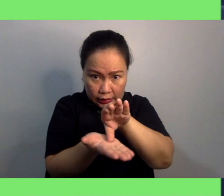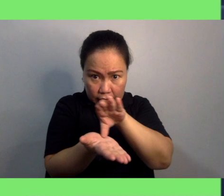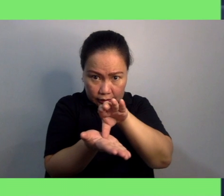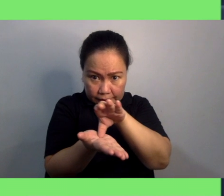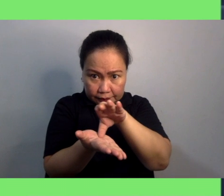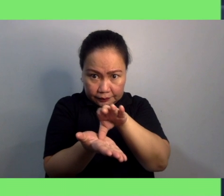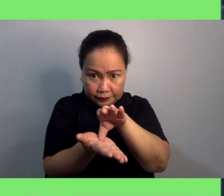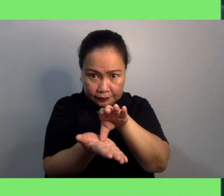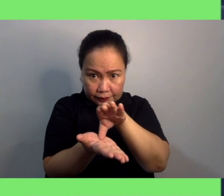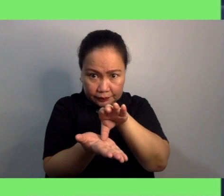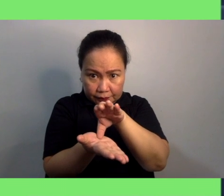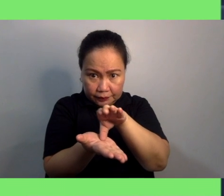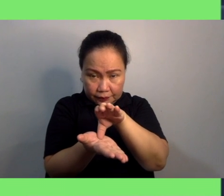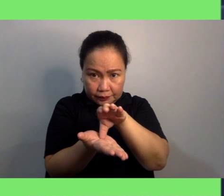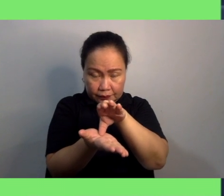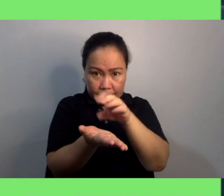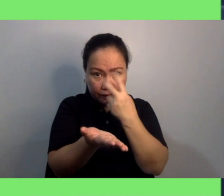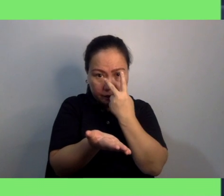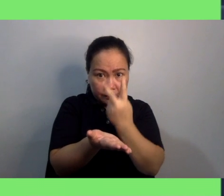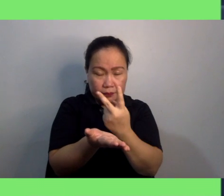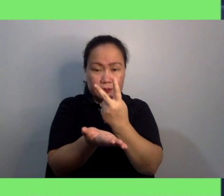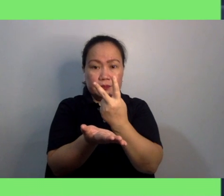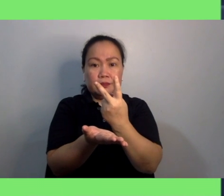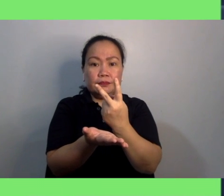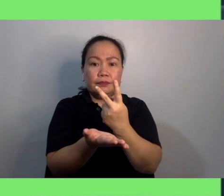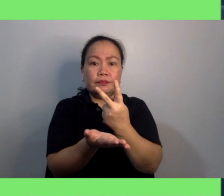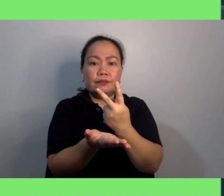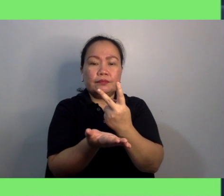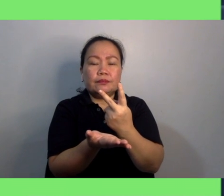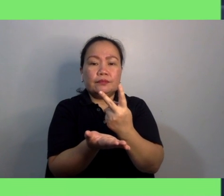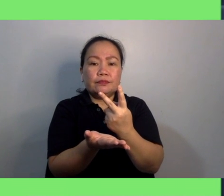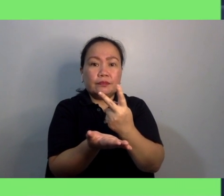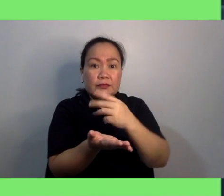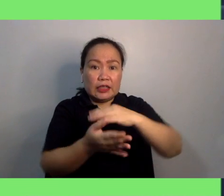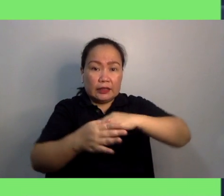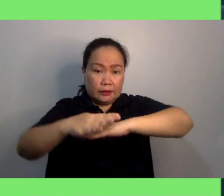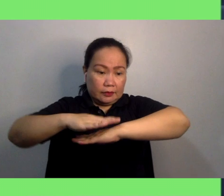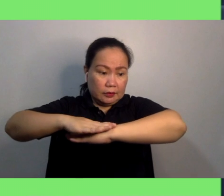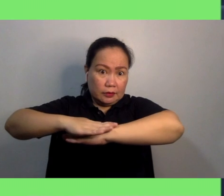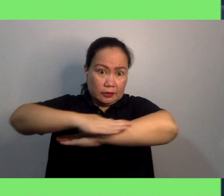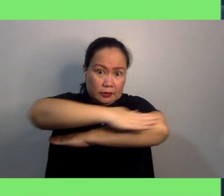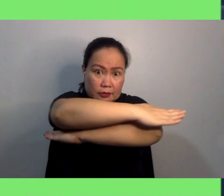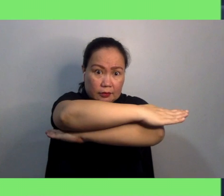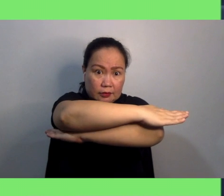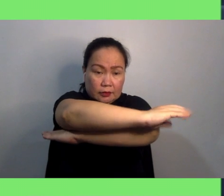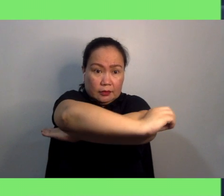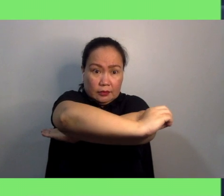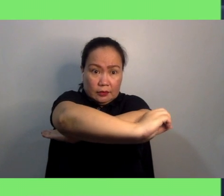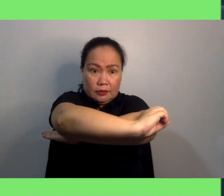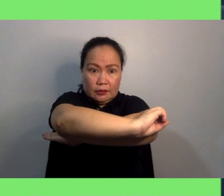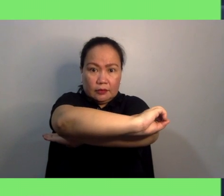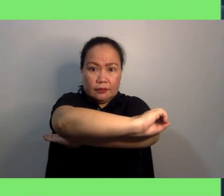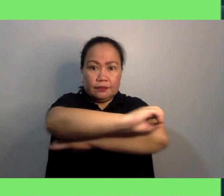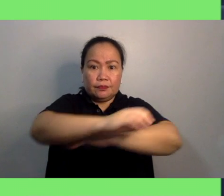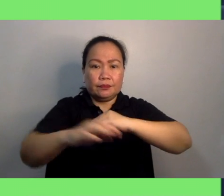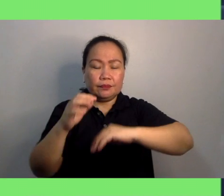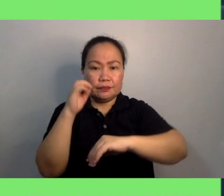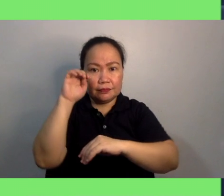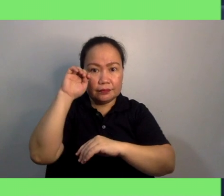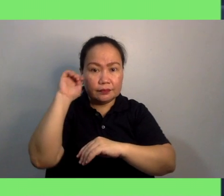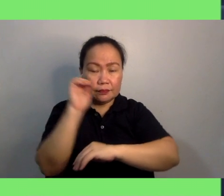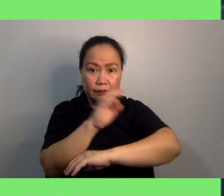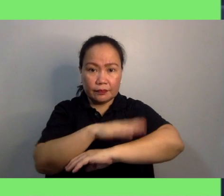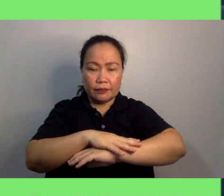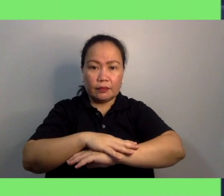Okay? And then, make sure na naka-align po yung initial side mo dito sa 0 degree. And then, dito ka sa taas. Okay? Since